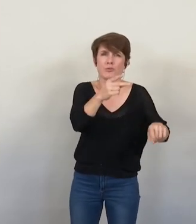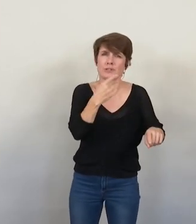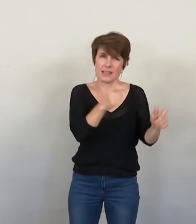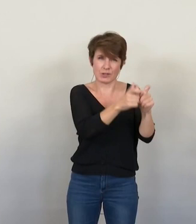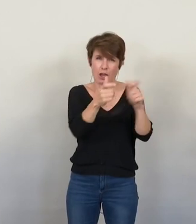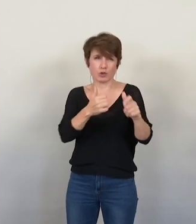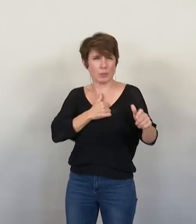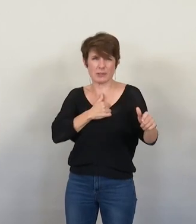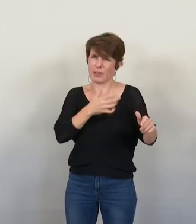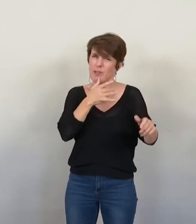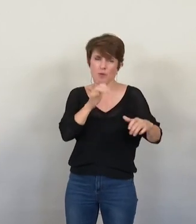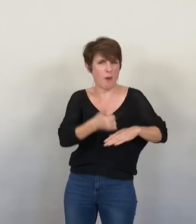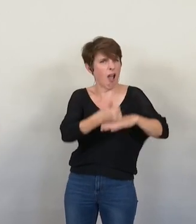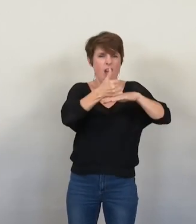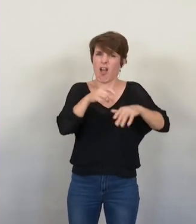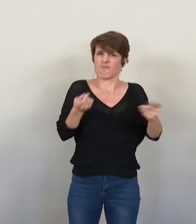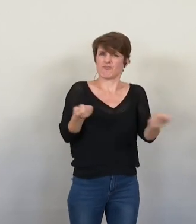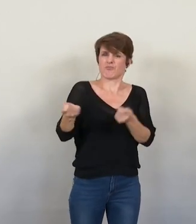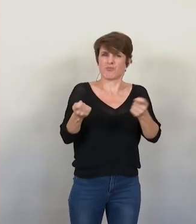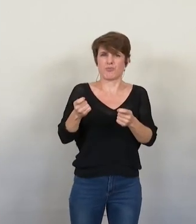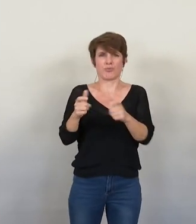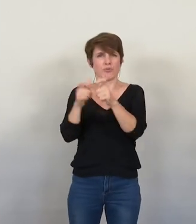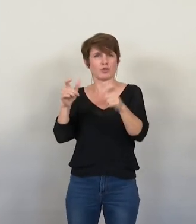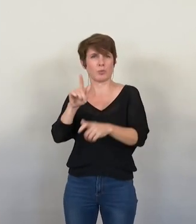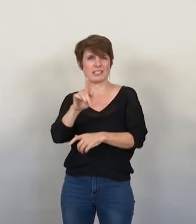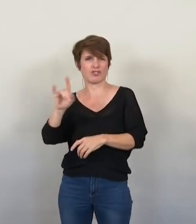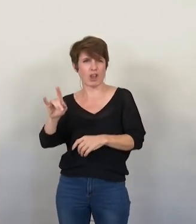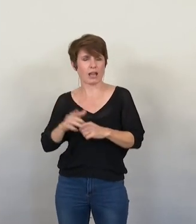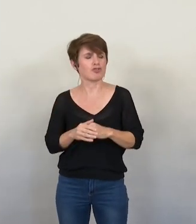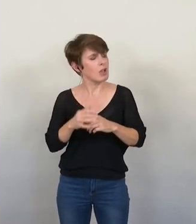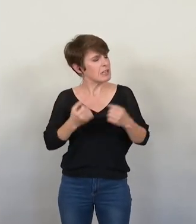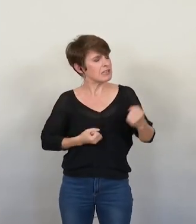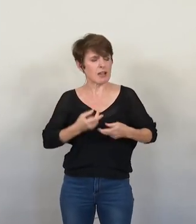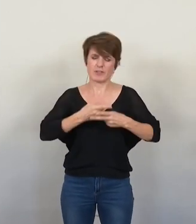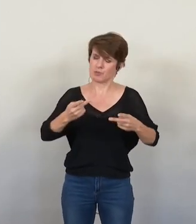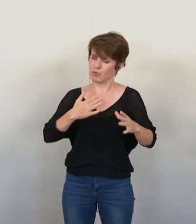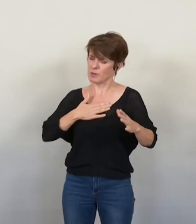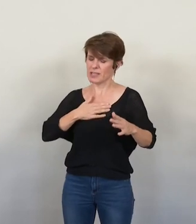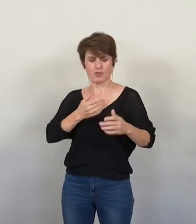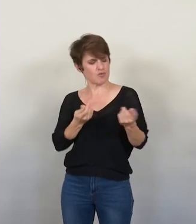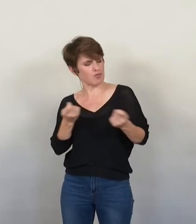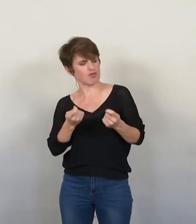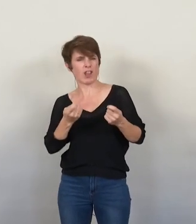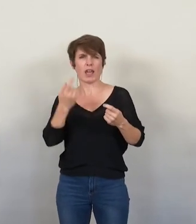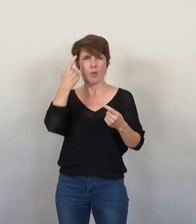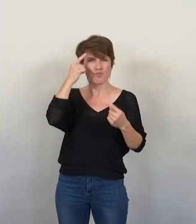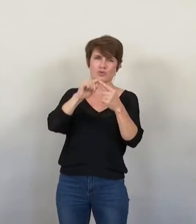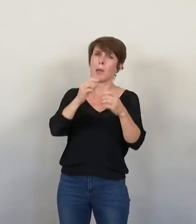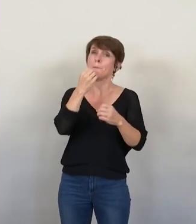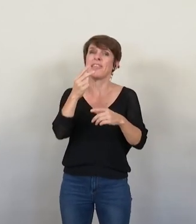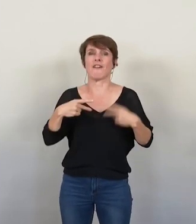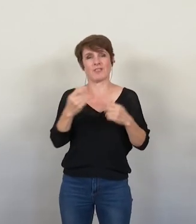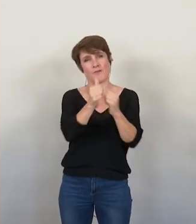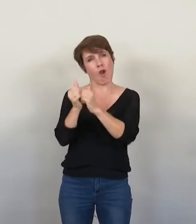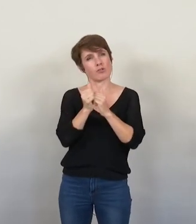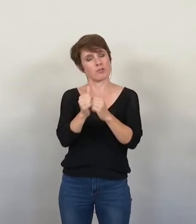la SEM la protection des biens communs des services publics sont des leviers indispensables pour garantir le bien vivre ensemble